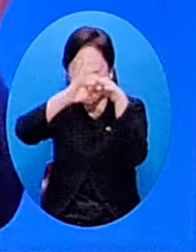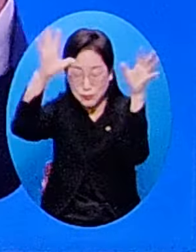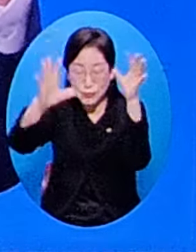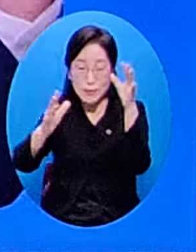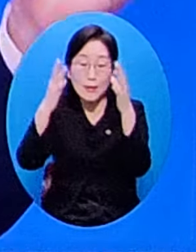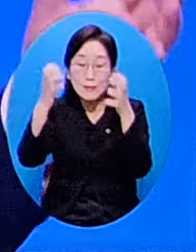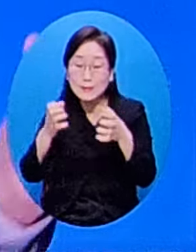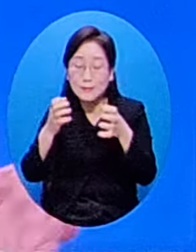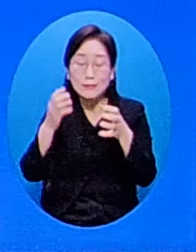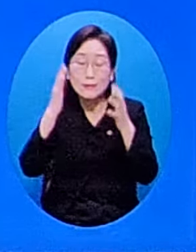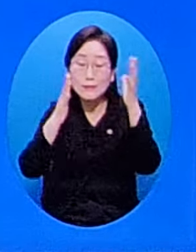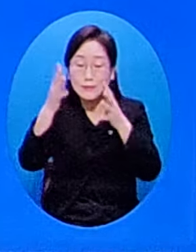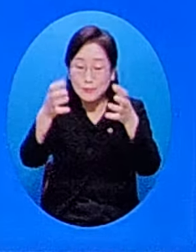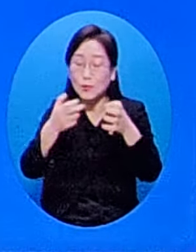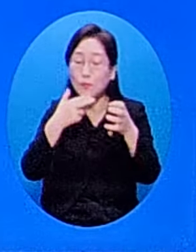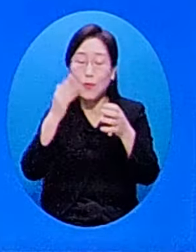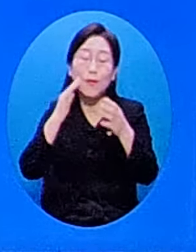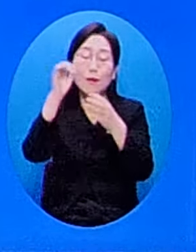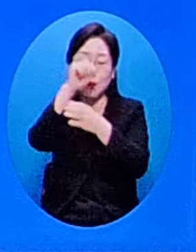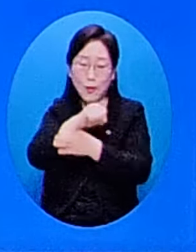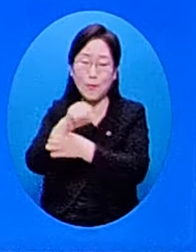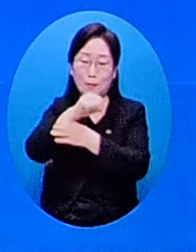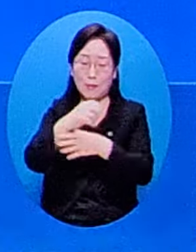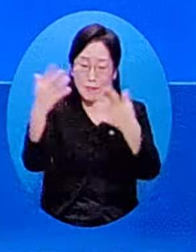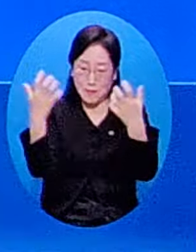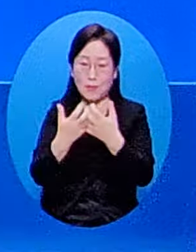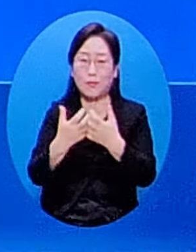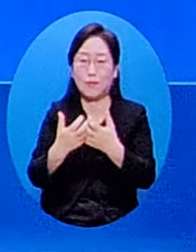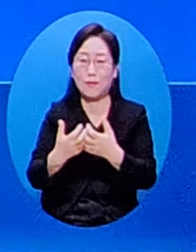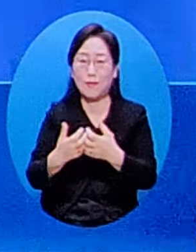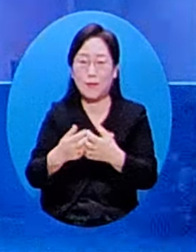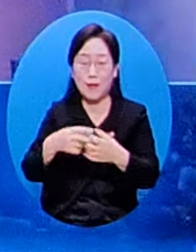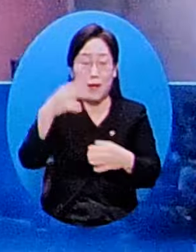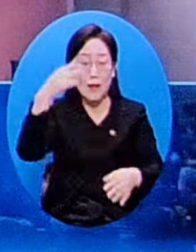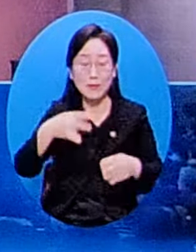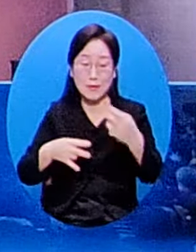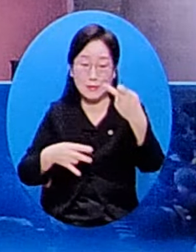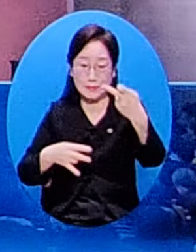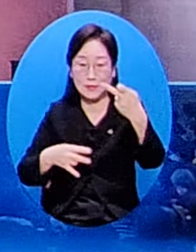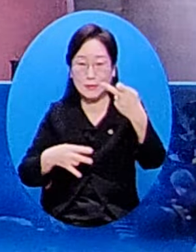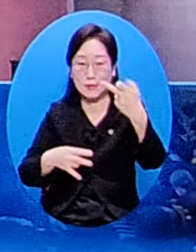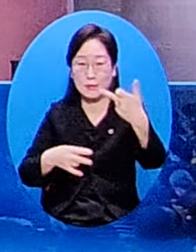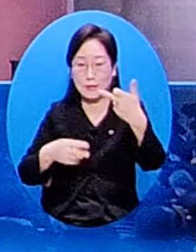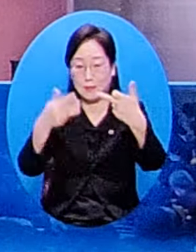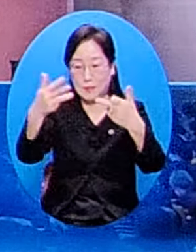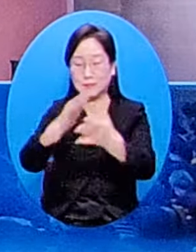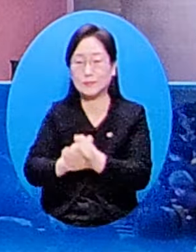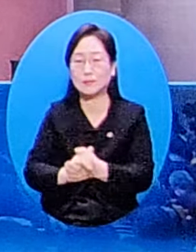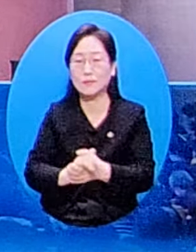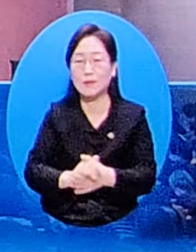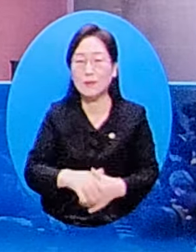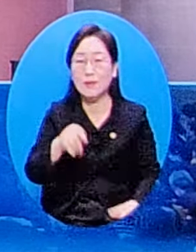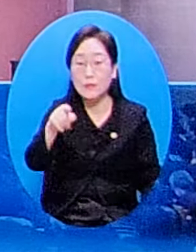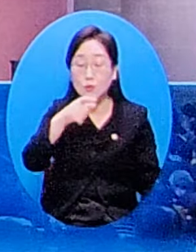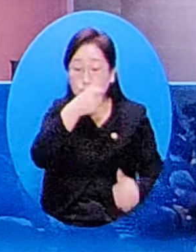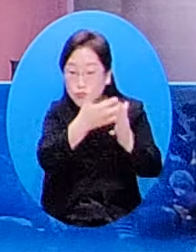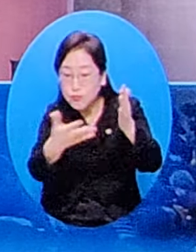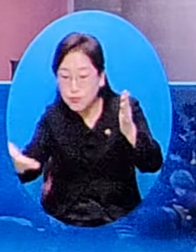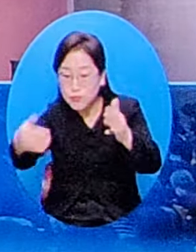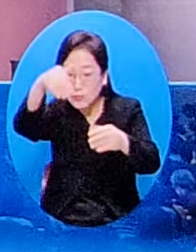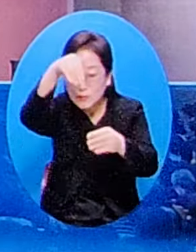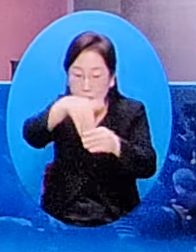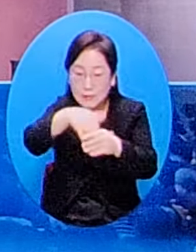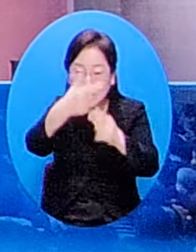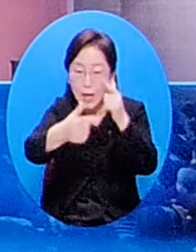따라 열매를 맺게 되는 것입니다. 예레미야 17장 8절은 설명합니다. 그는 물가에 심어진 나무가 그 뿌리를